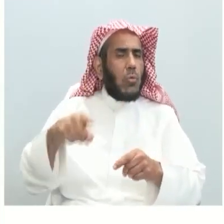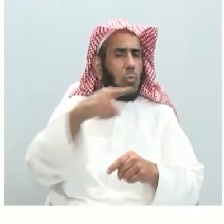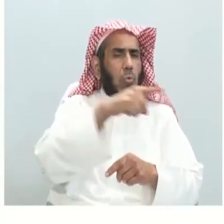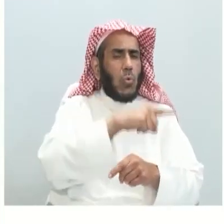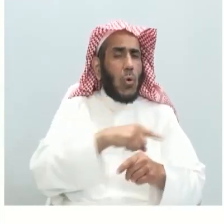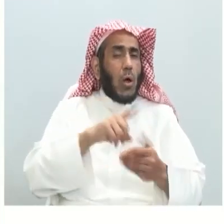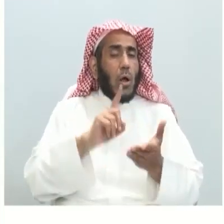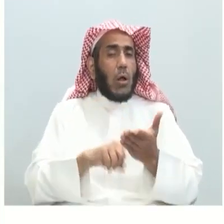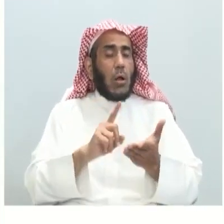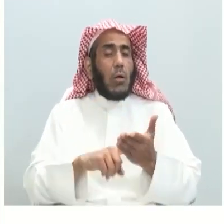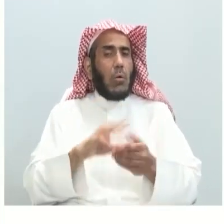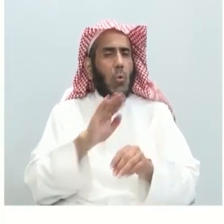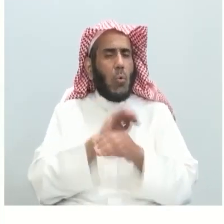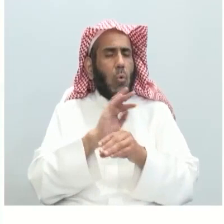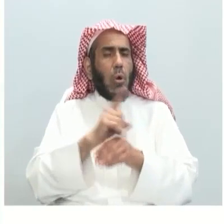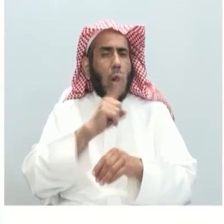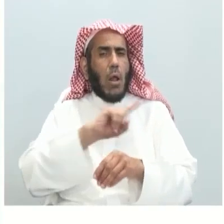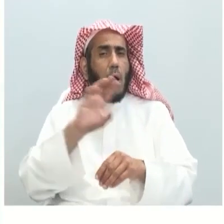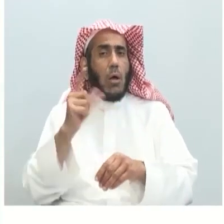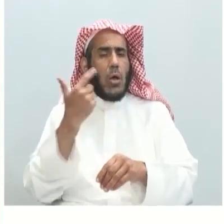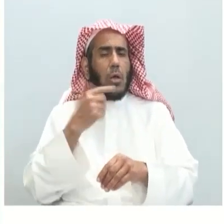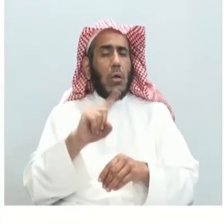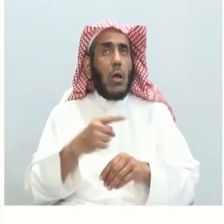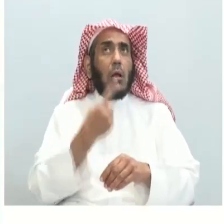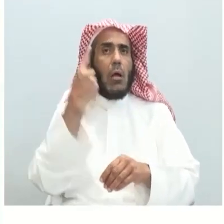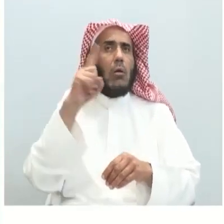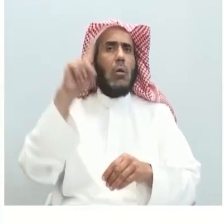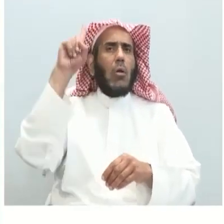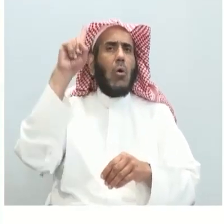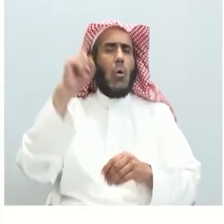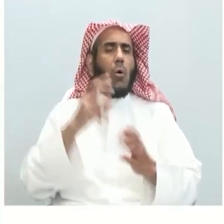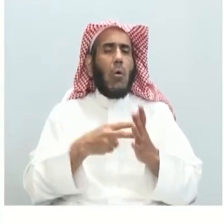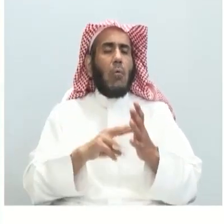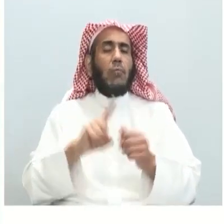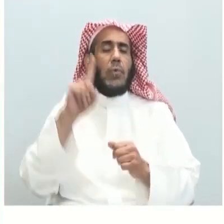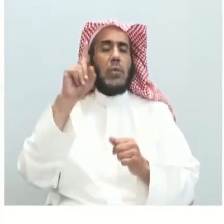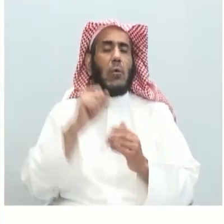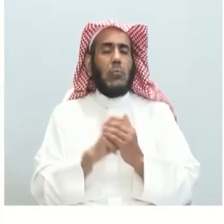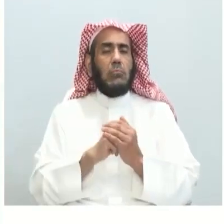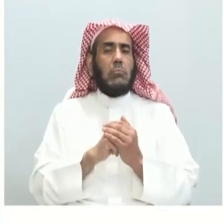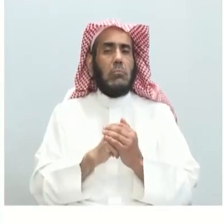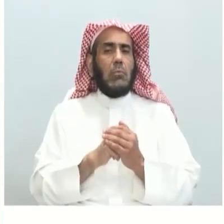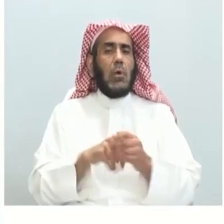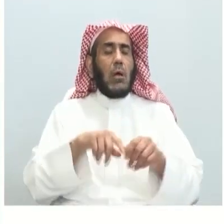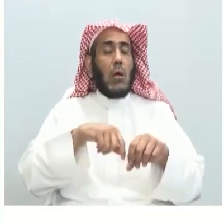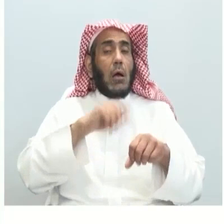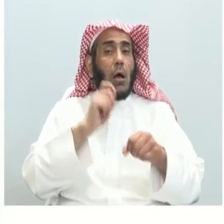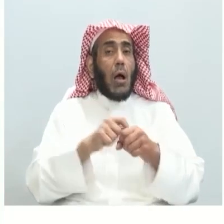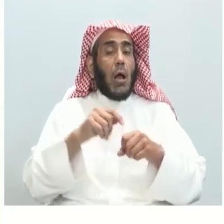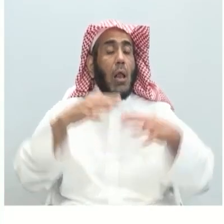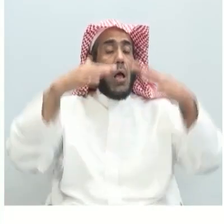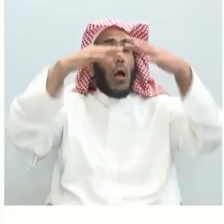انه لا اله الا انا فاتقون خلق